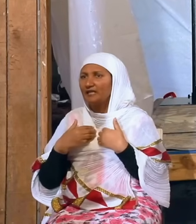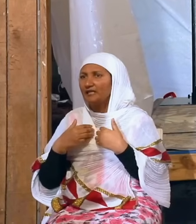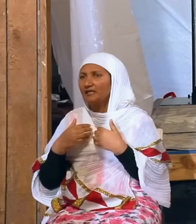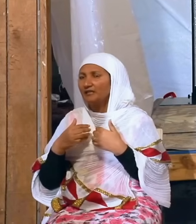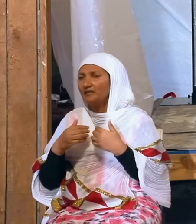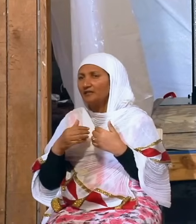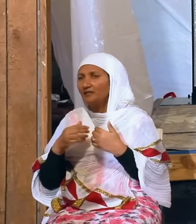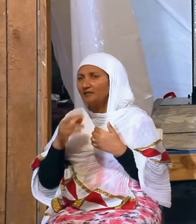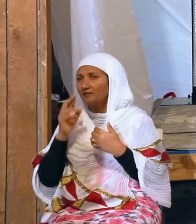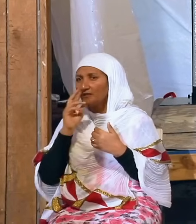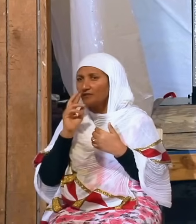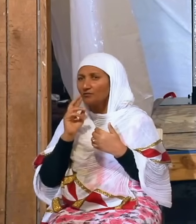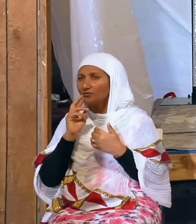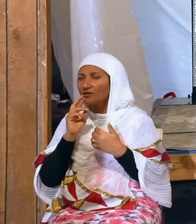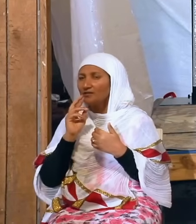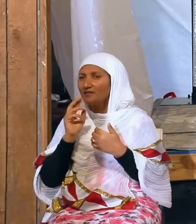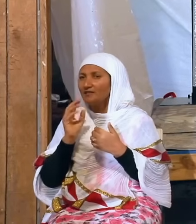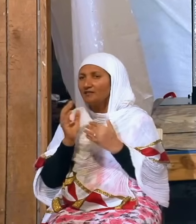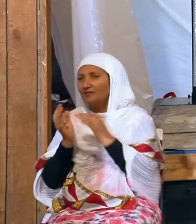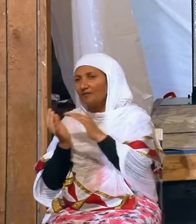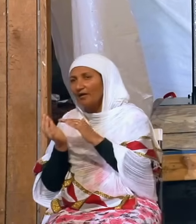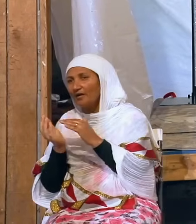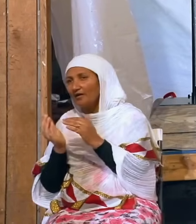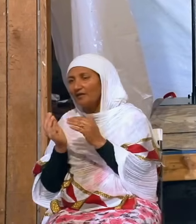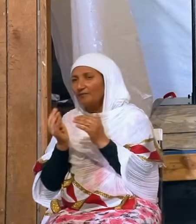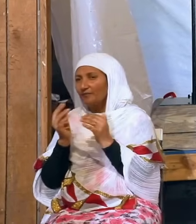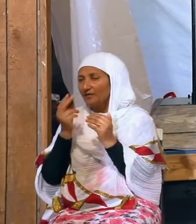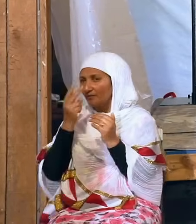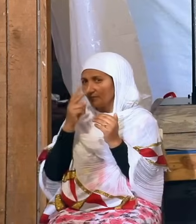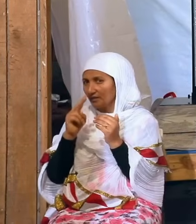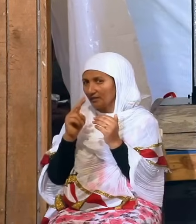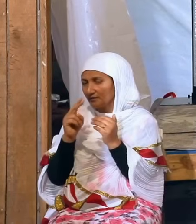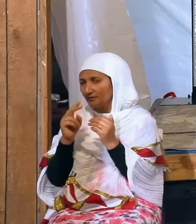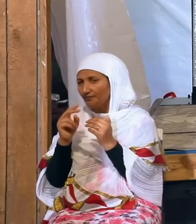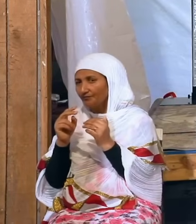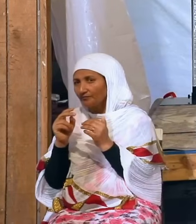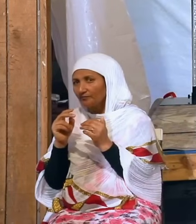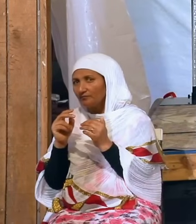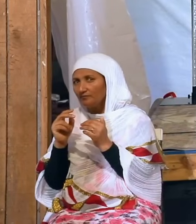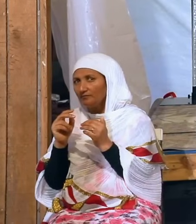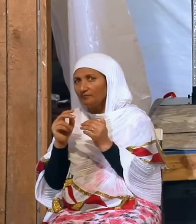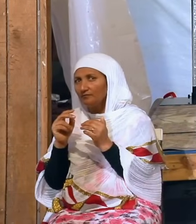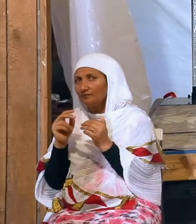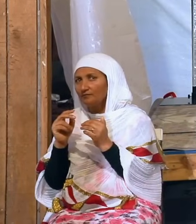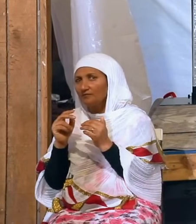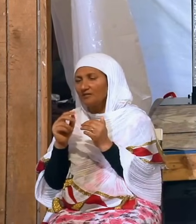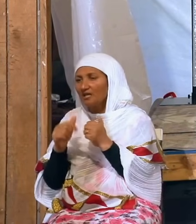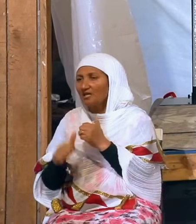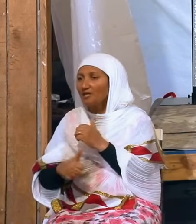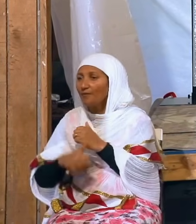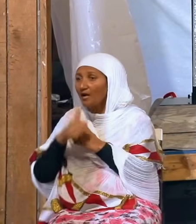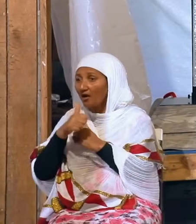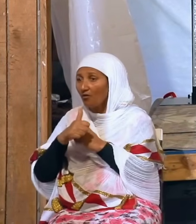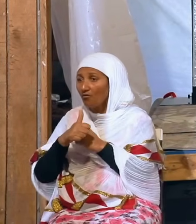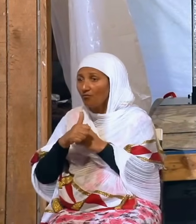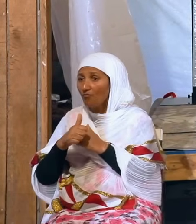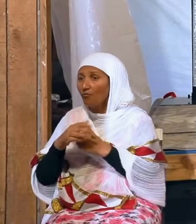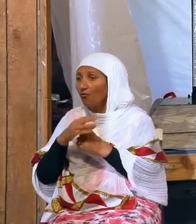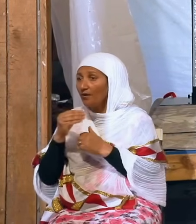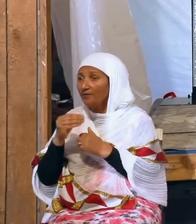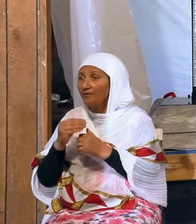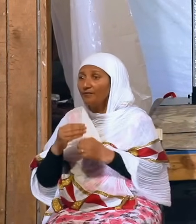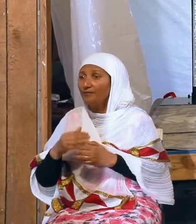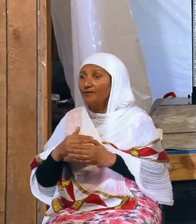ጾታ ዝንባሌ በተመለከተ የመሃል ሰፋሪነት ጠባይ ነው ያላቸው የመቃወም ወይም የመደገፍ